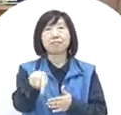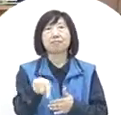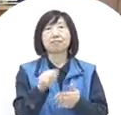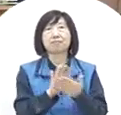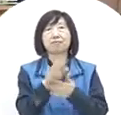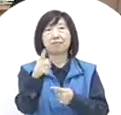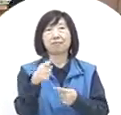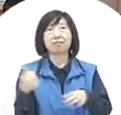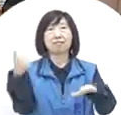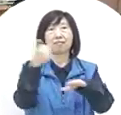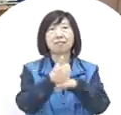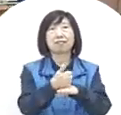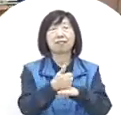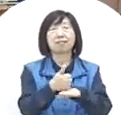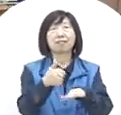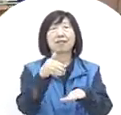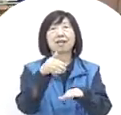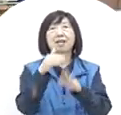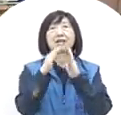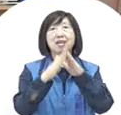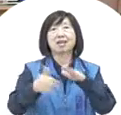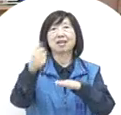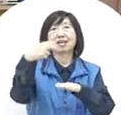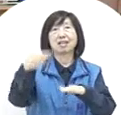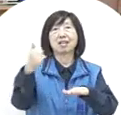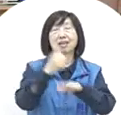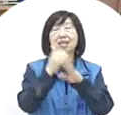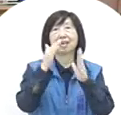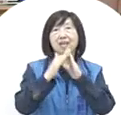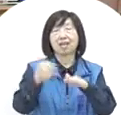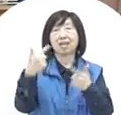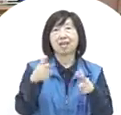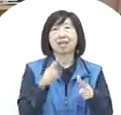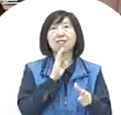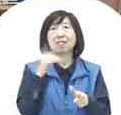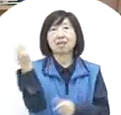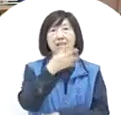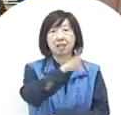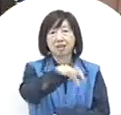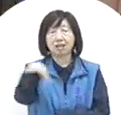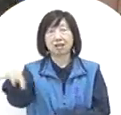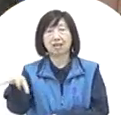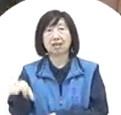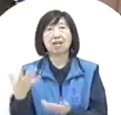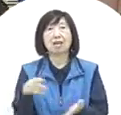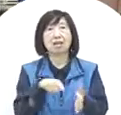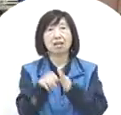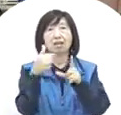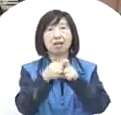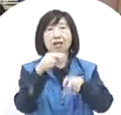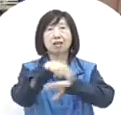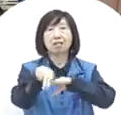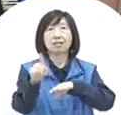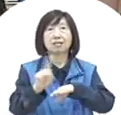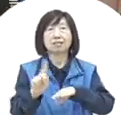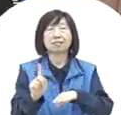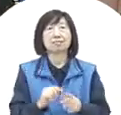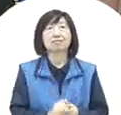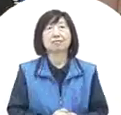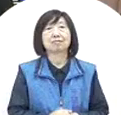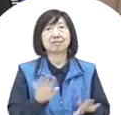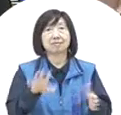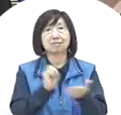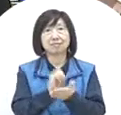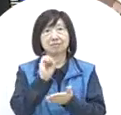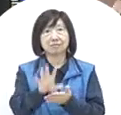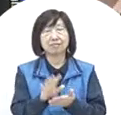新北市的侯友宜侯市长，请问这4块产专区，您未来预计怎么规划？ 跟议所报告。那在